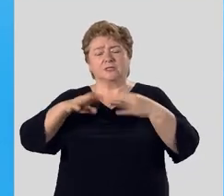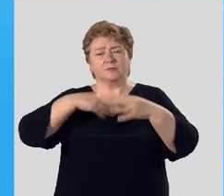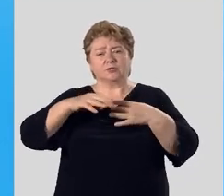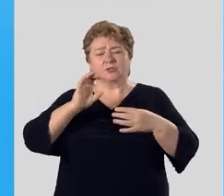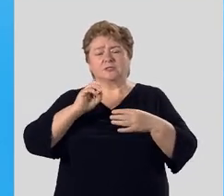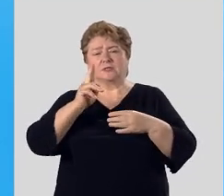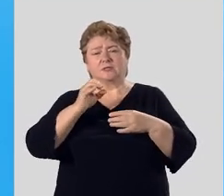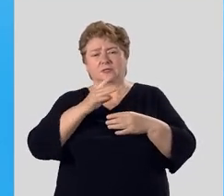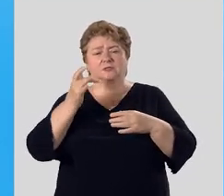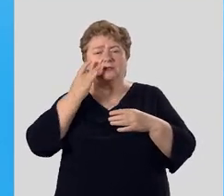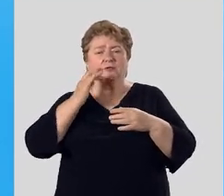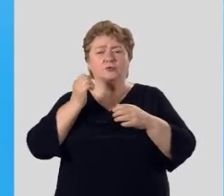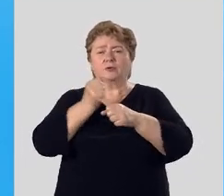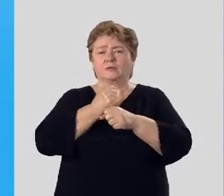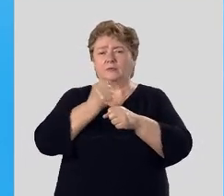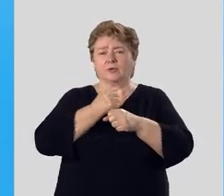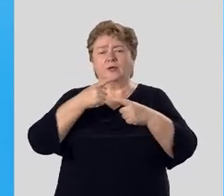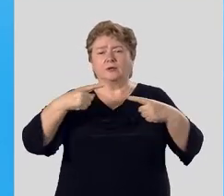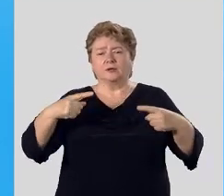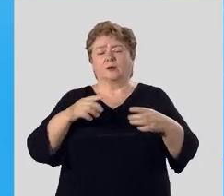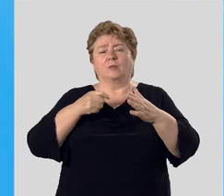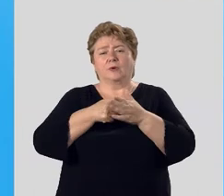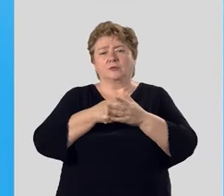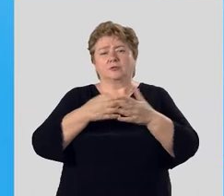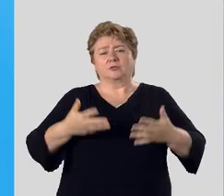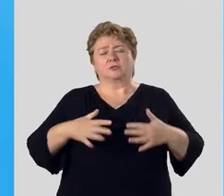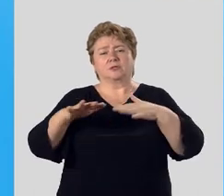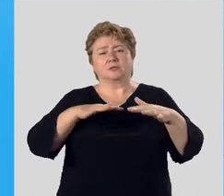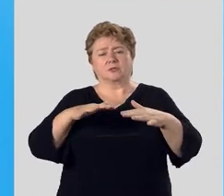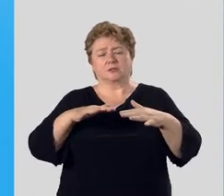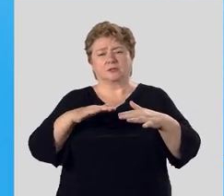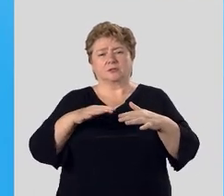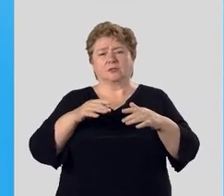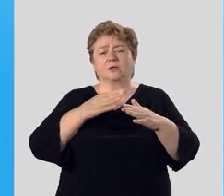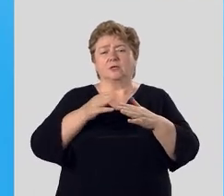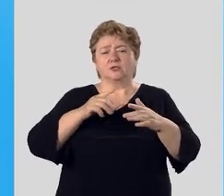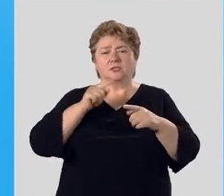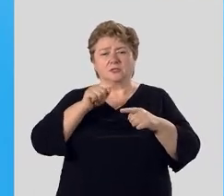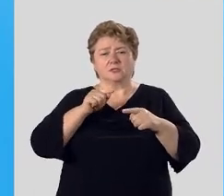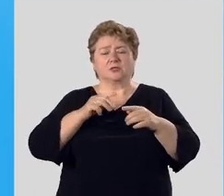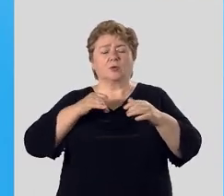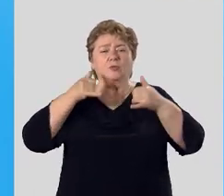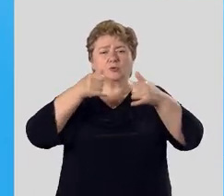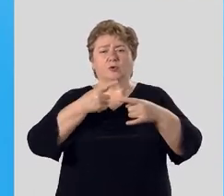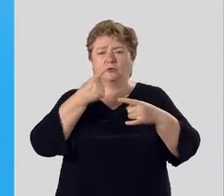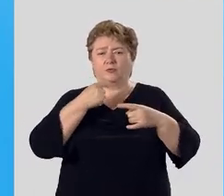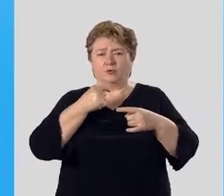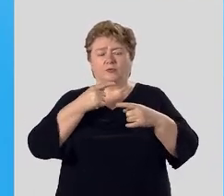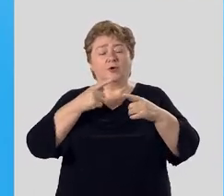смешанной секреции, которые вырабатывают несколько продуктов жизнедеятельности. Часть из них поступает